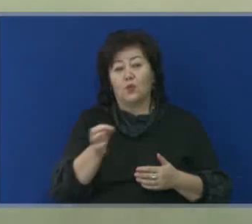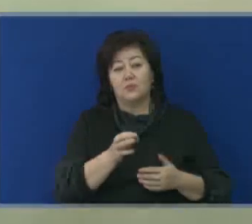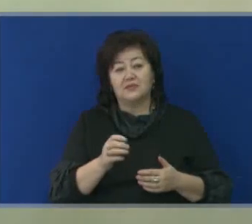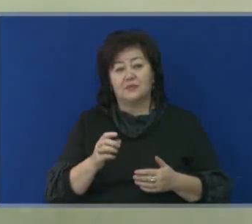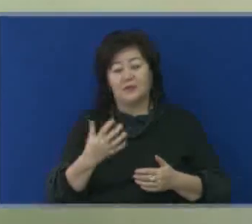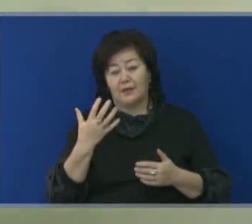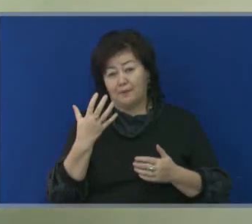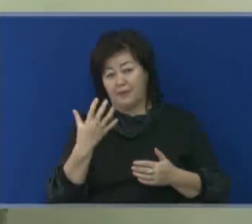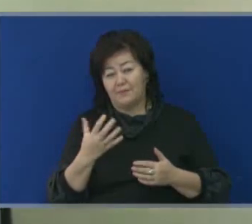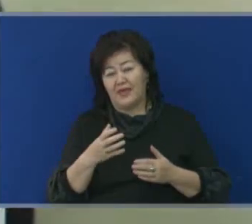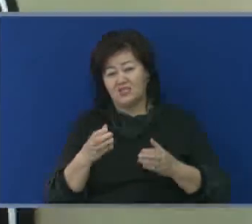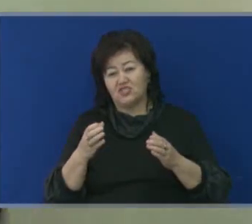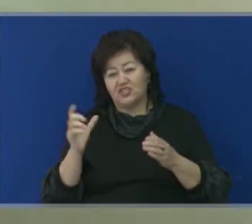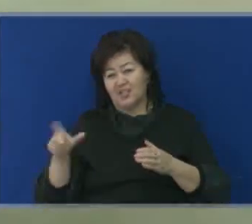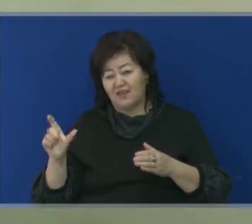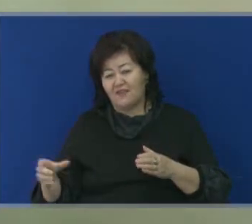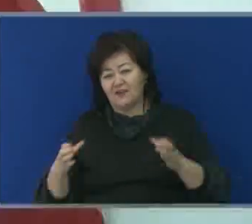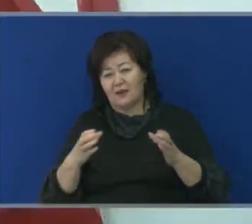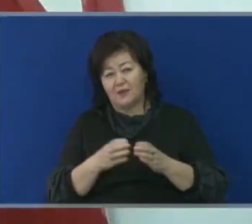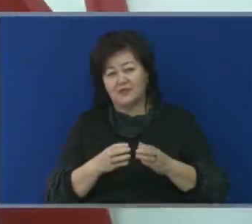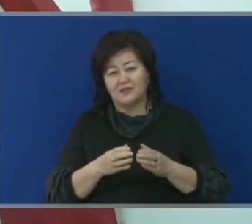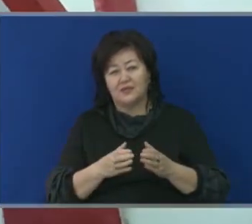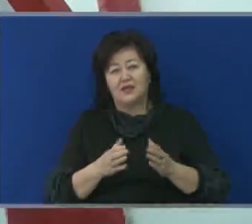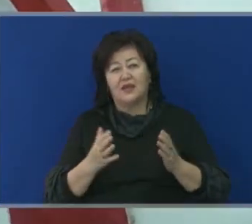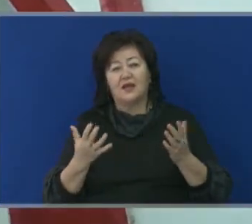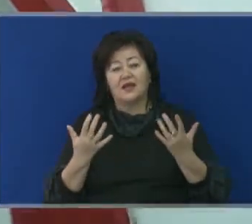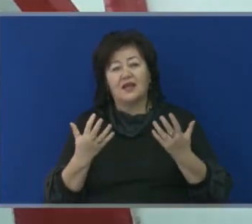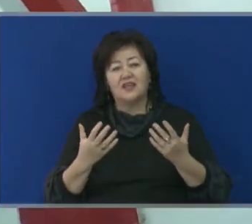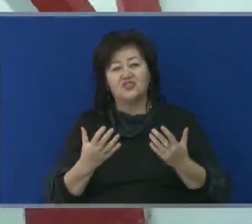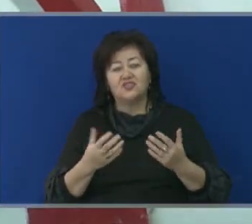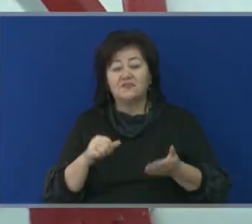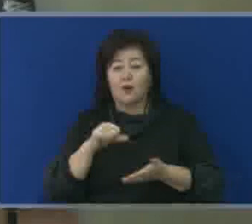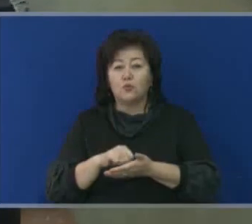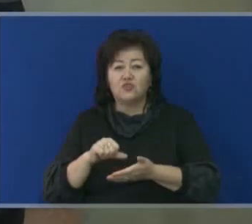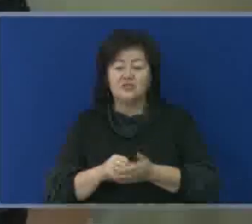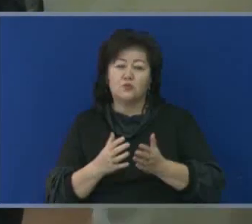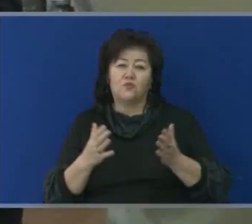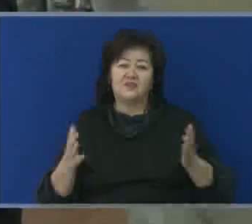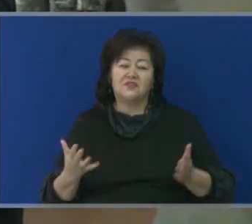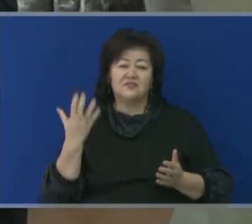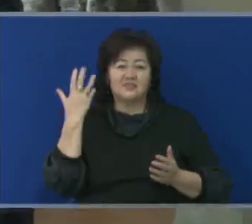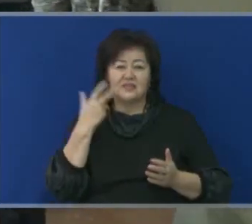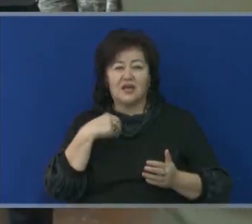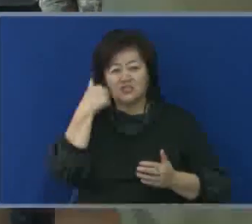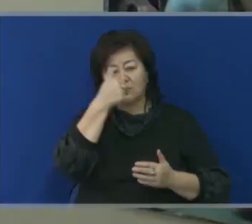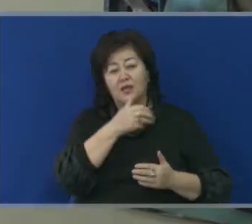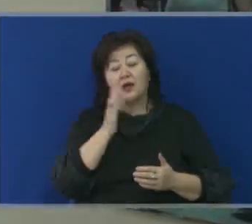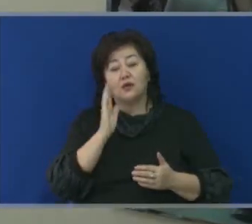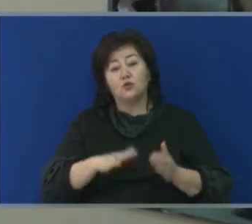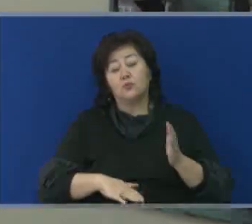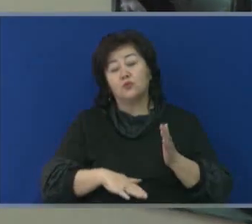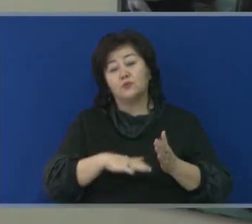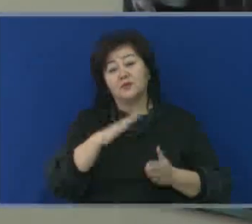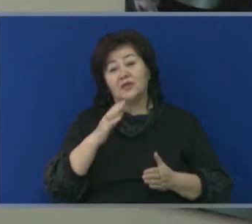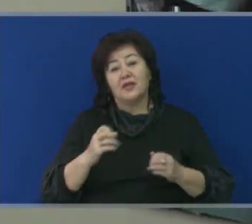по 5 человек. Надо отметить, что количество участников увеличивается с каждым годом. По их словам, такие мероприятия позволят повысить спортивное